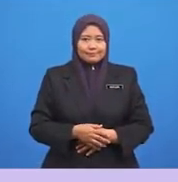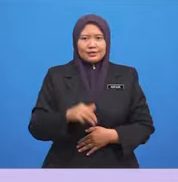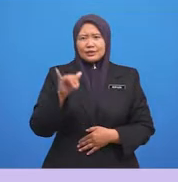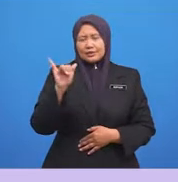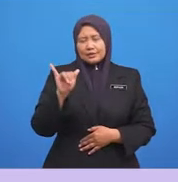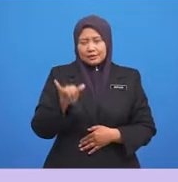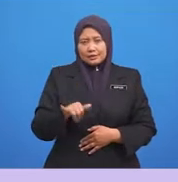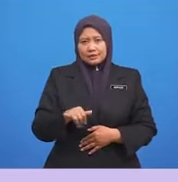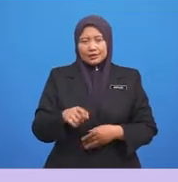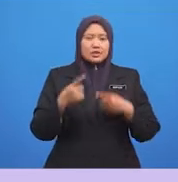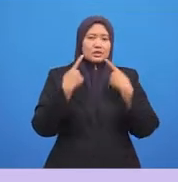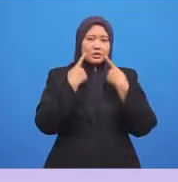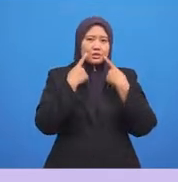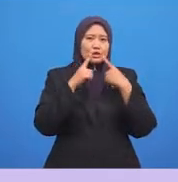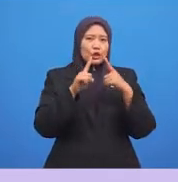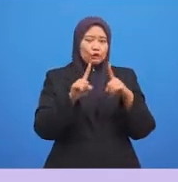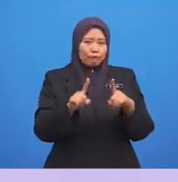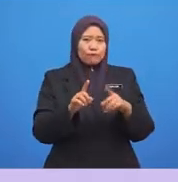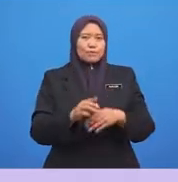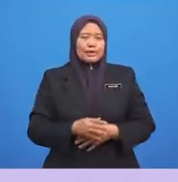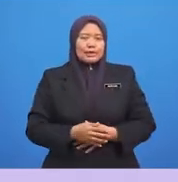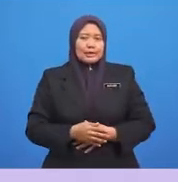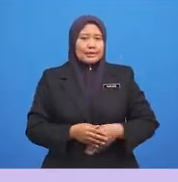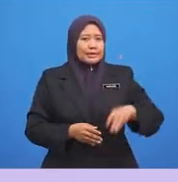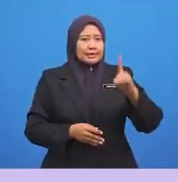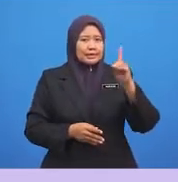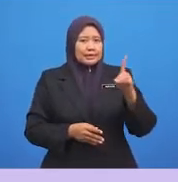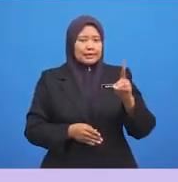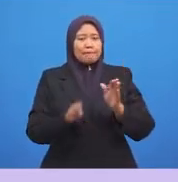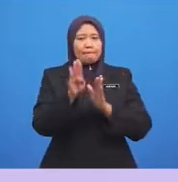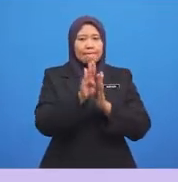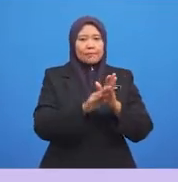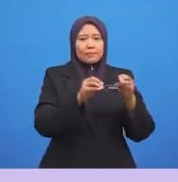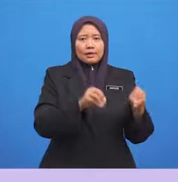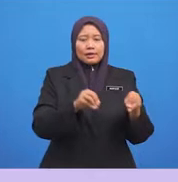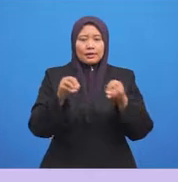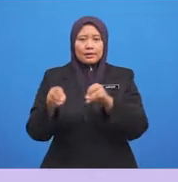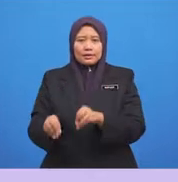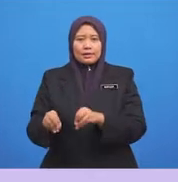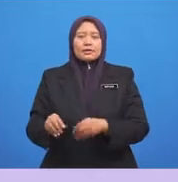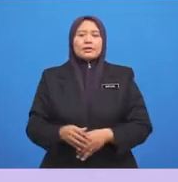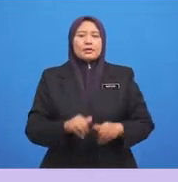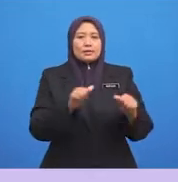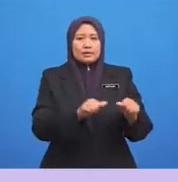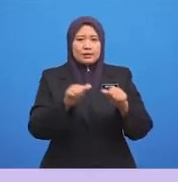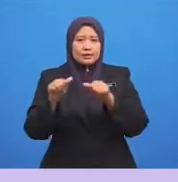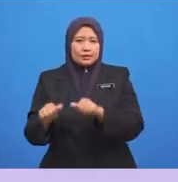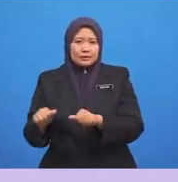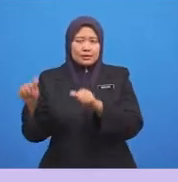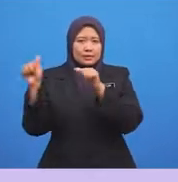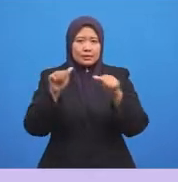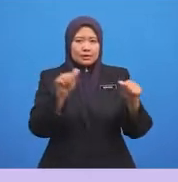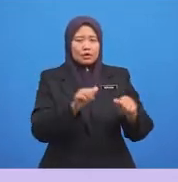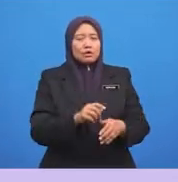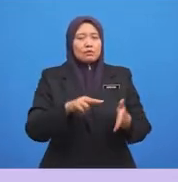Ya, jawapannya ialah D, beralih angin, yang bermaksud